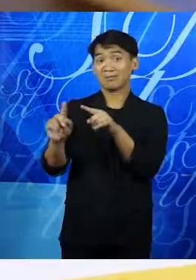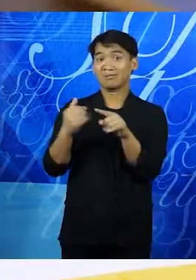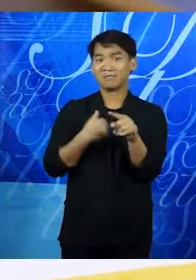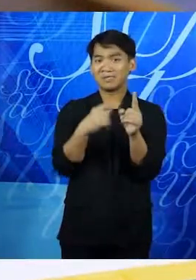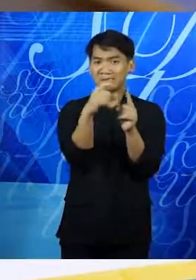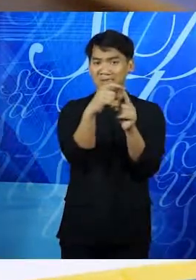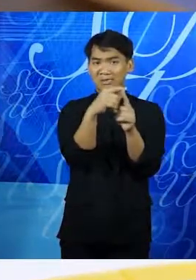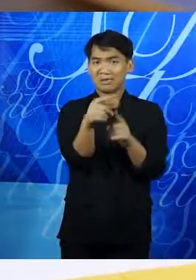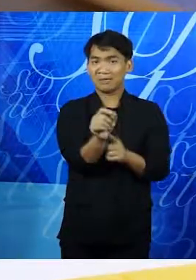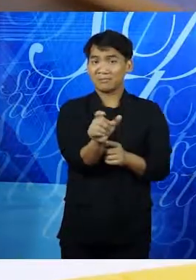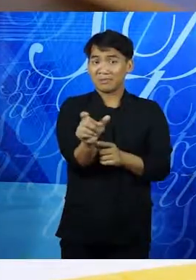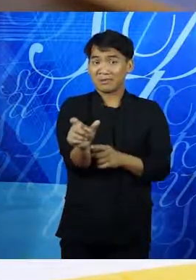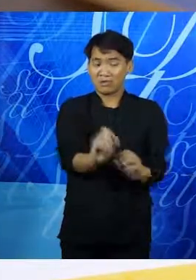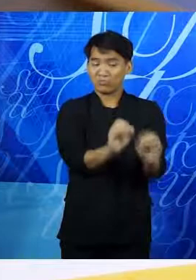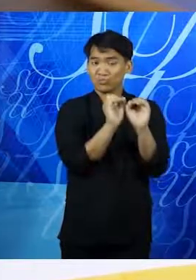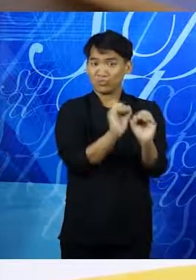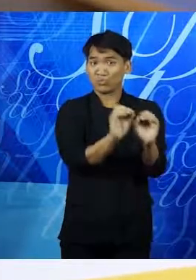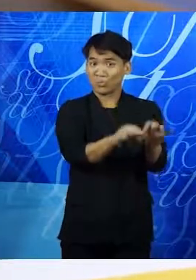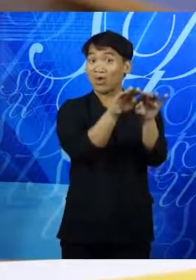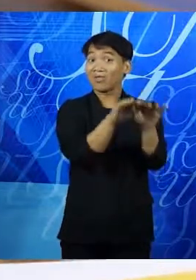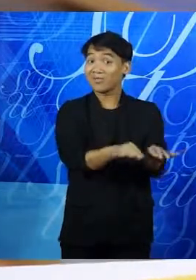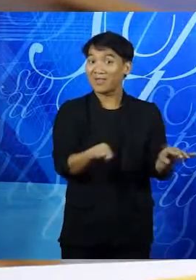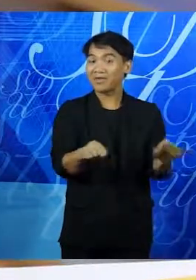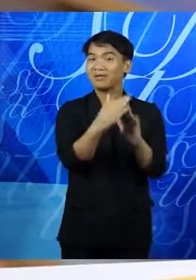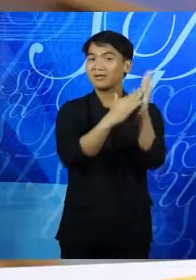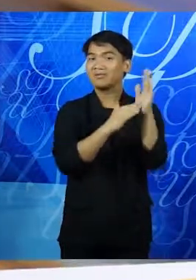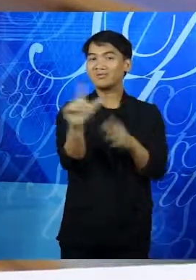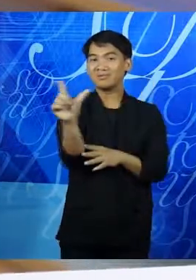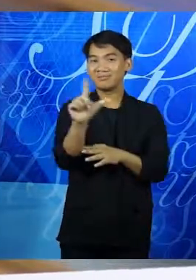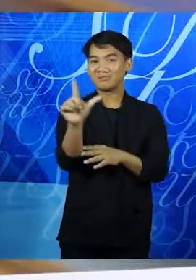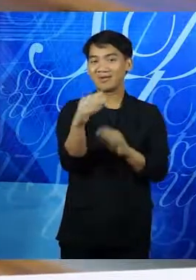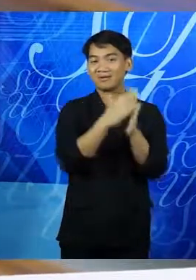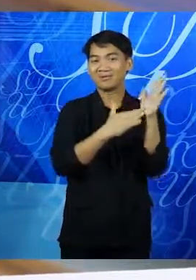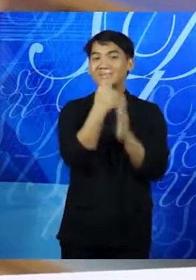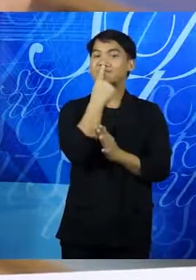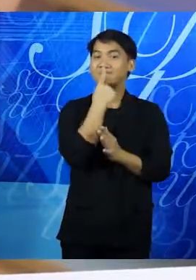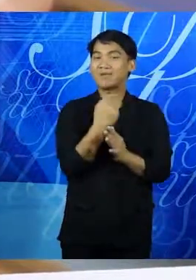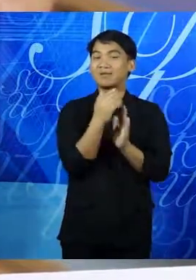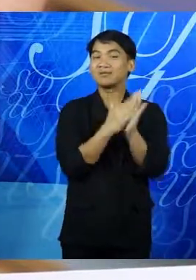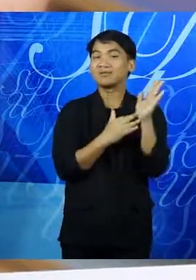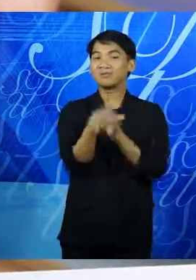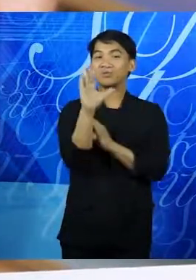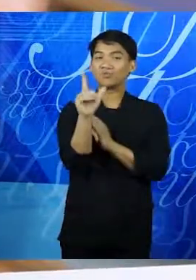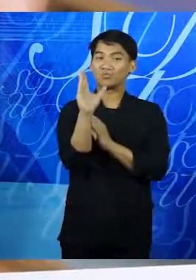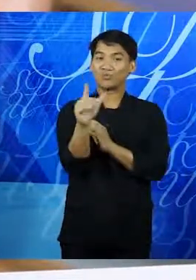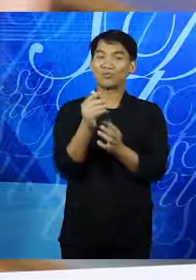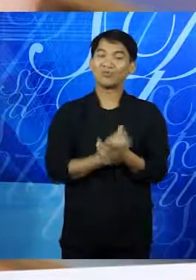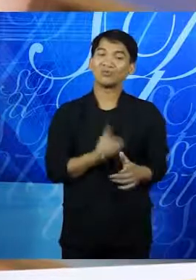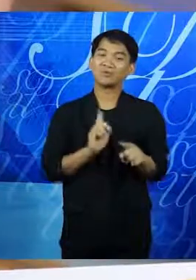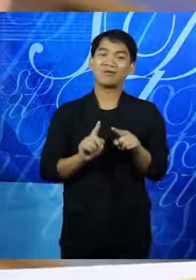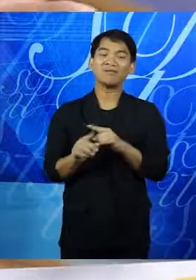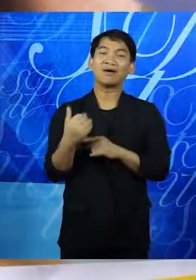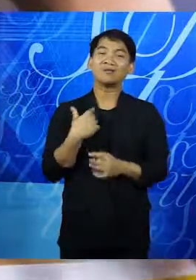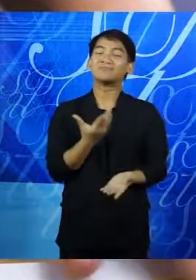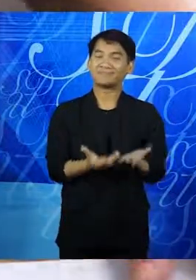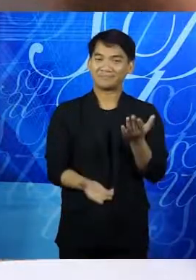ำขยายหนึ่งนะคะให้เด็กเรียนรู้ว่าสีเหลืองสีแดงสีชมพูหรือสีอื่นๆที่มีนะ